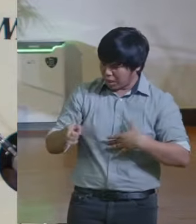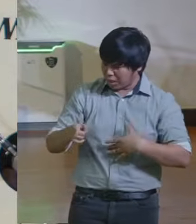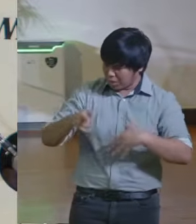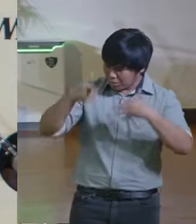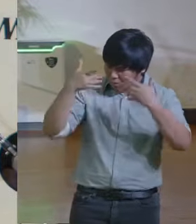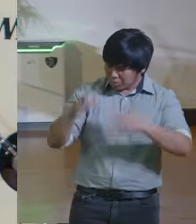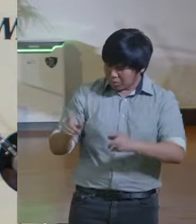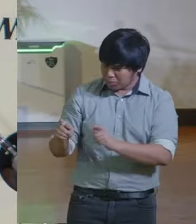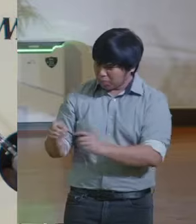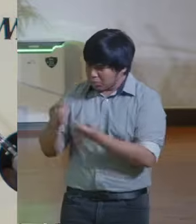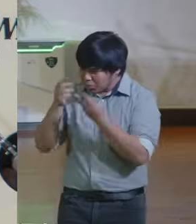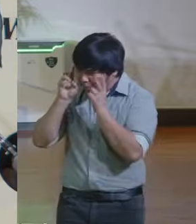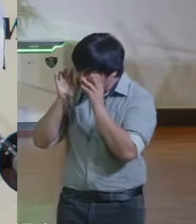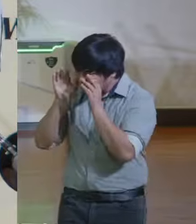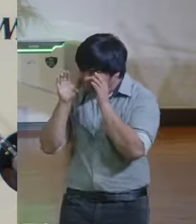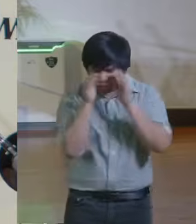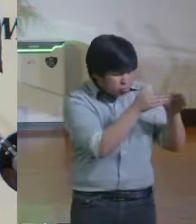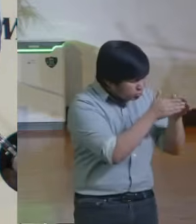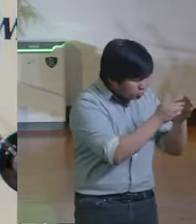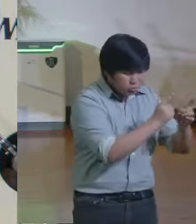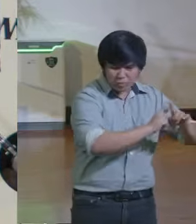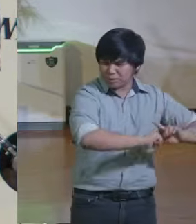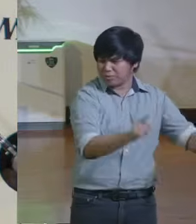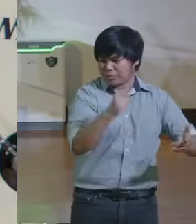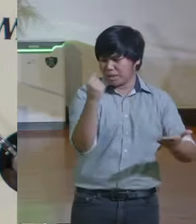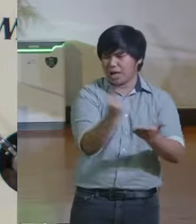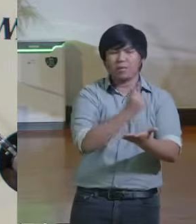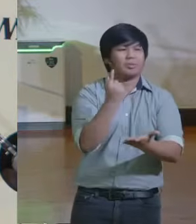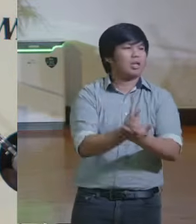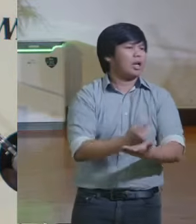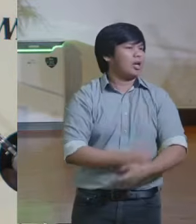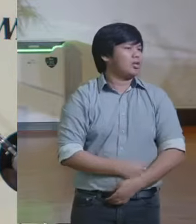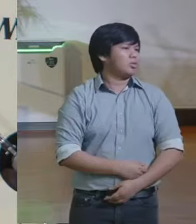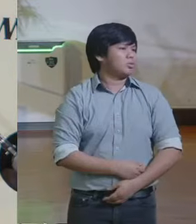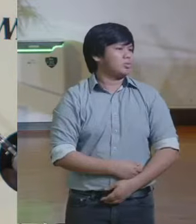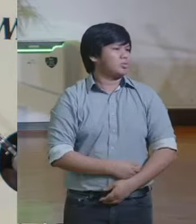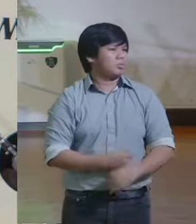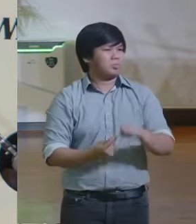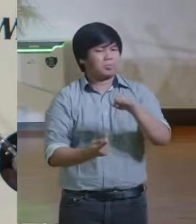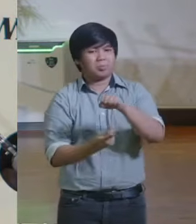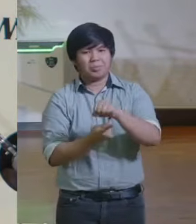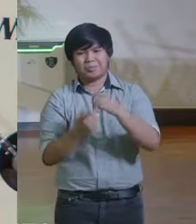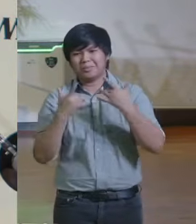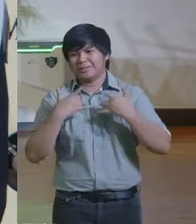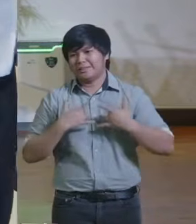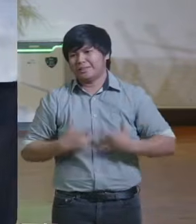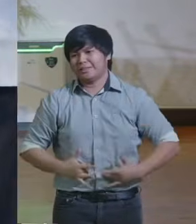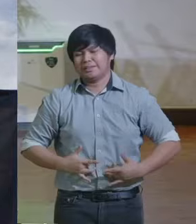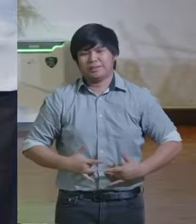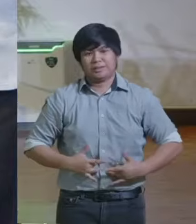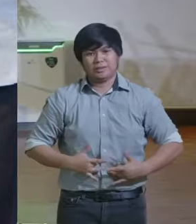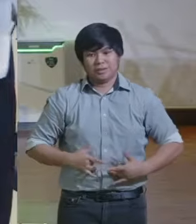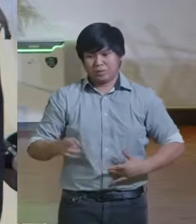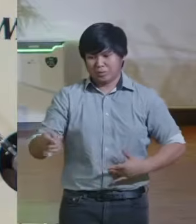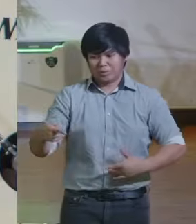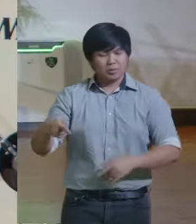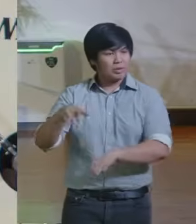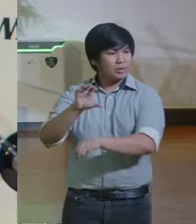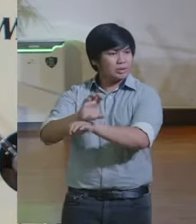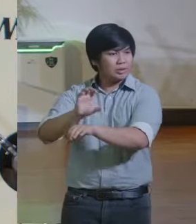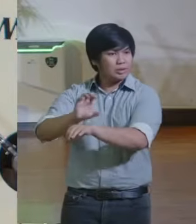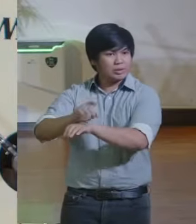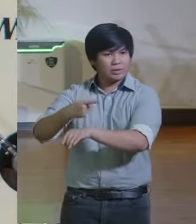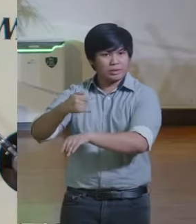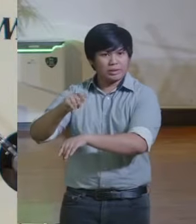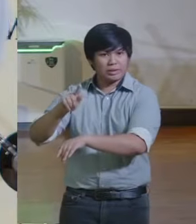turning to a different gospel. So po yung different gospel, yung paniniwala na dapat ang ating kaligtasan